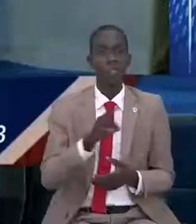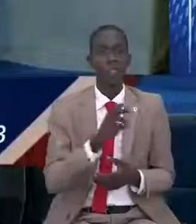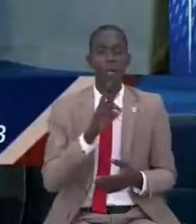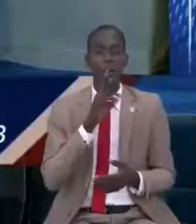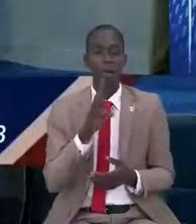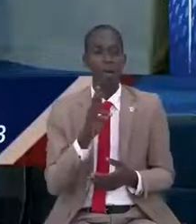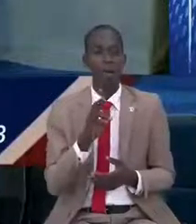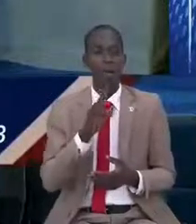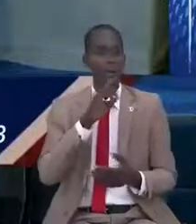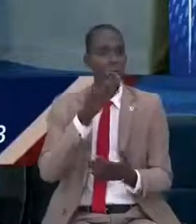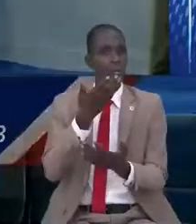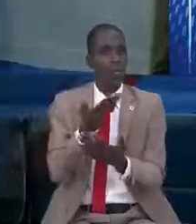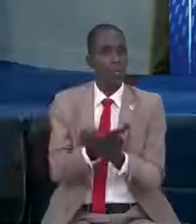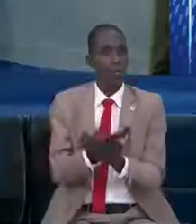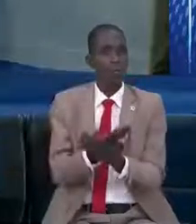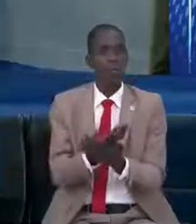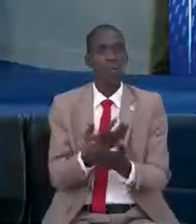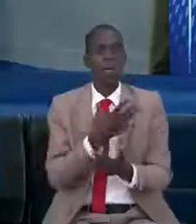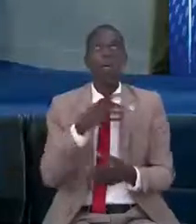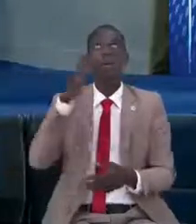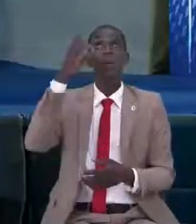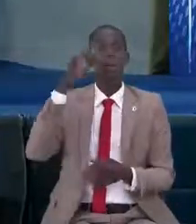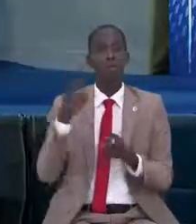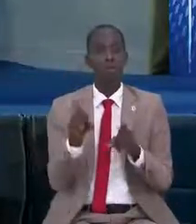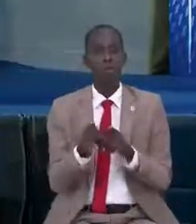témoins et Dieu l'est aussi.